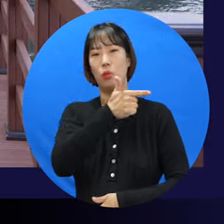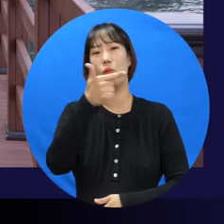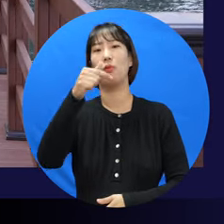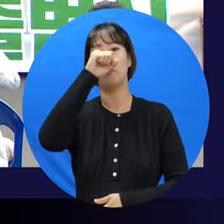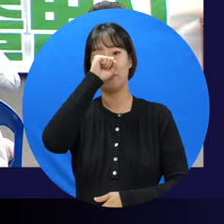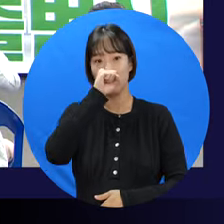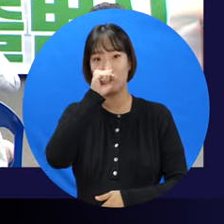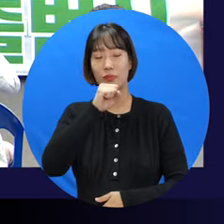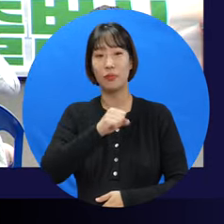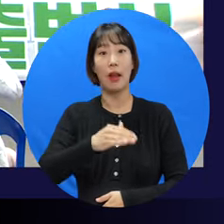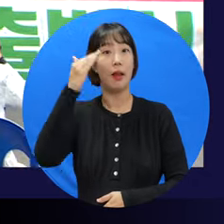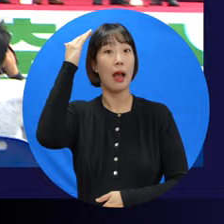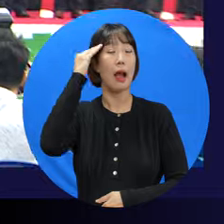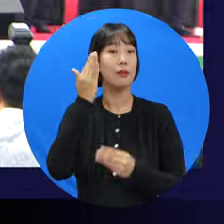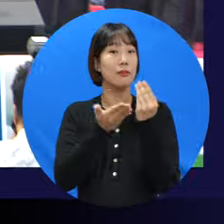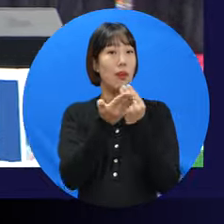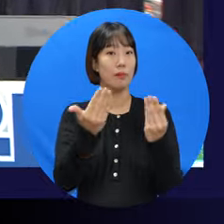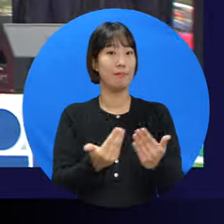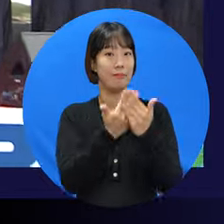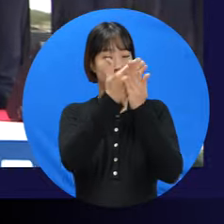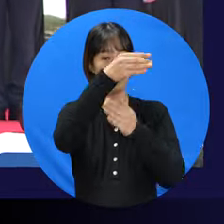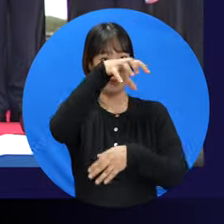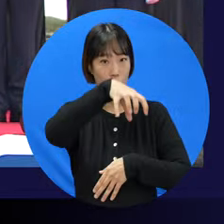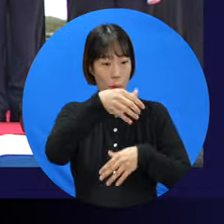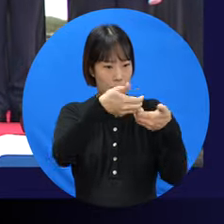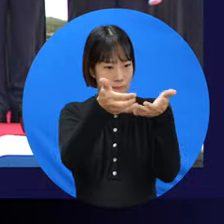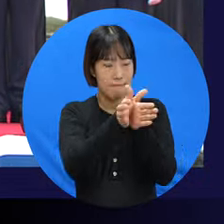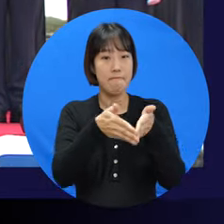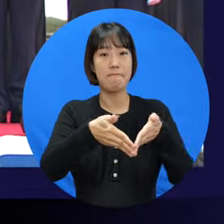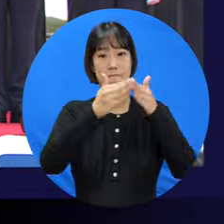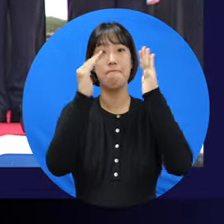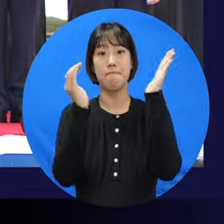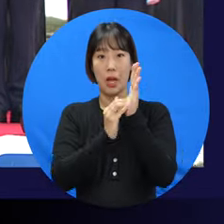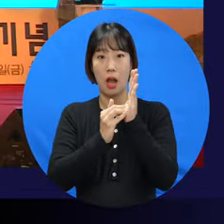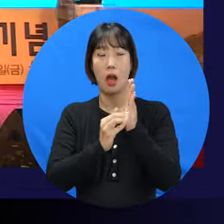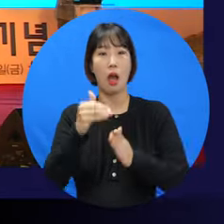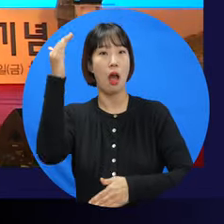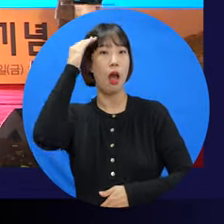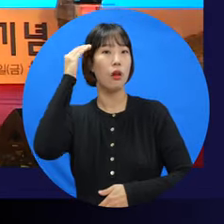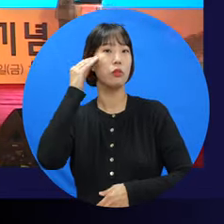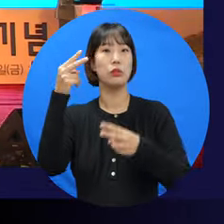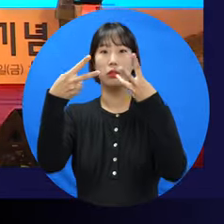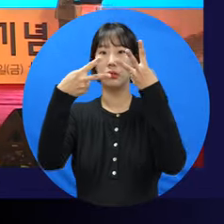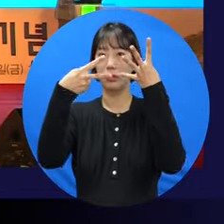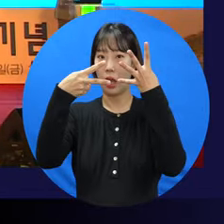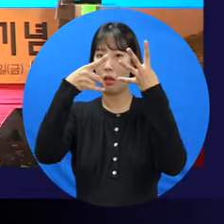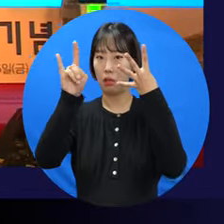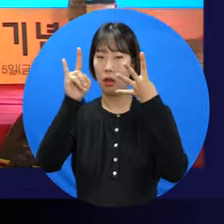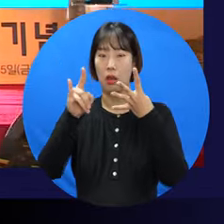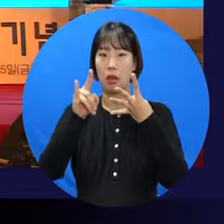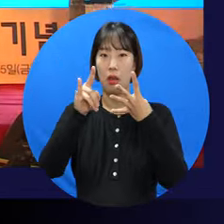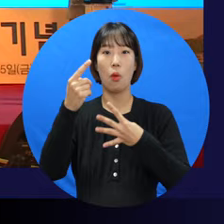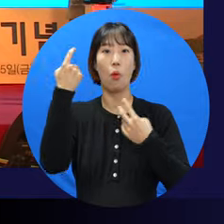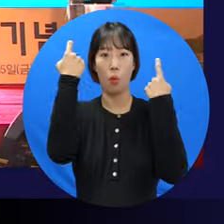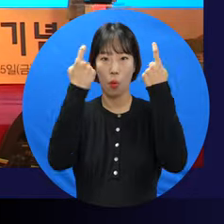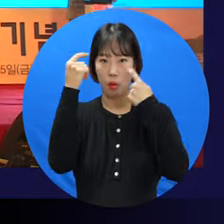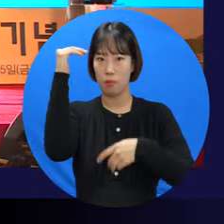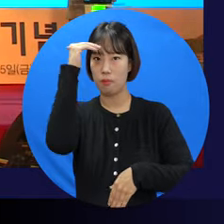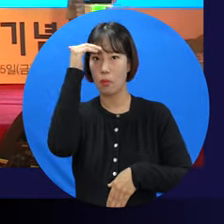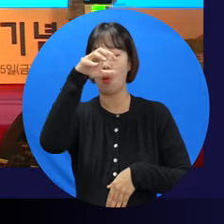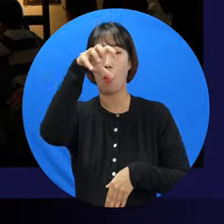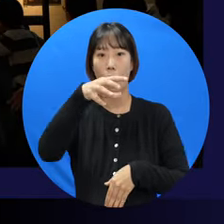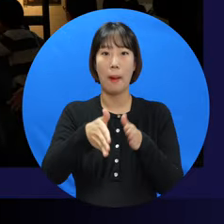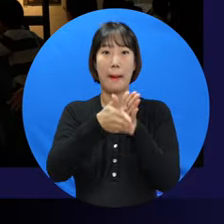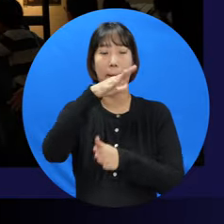해였습니다 한국 성질 원이 문을 열었고 지난해 대한민국 4대 관광 거점 도시 이어서